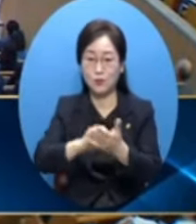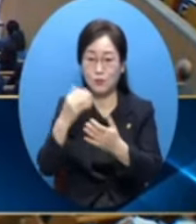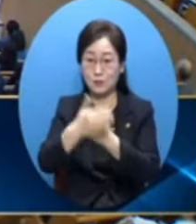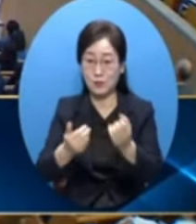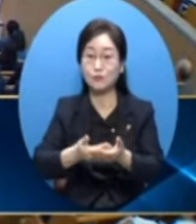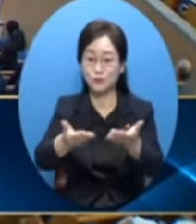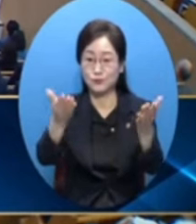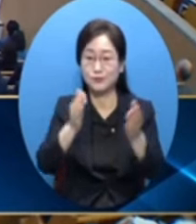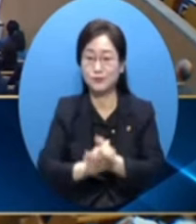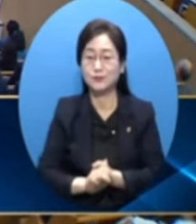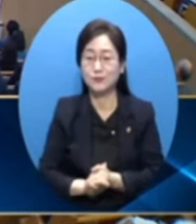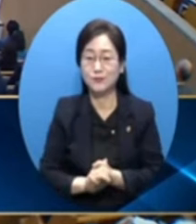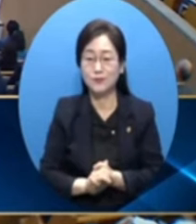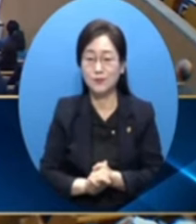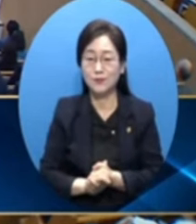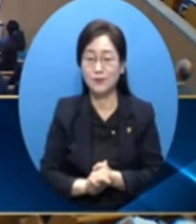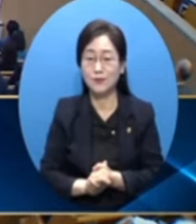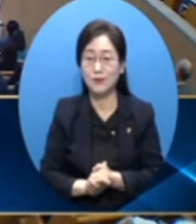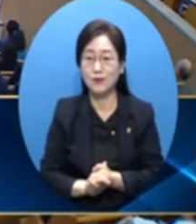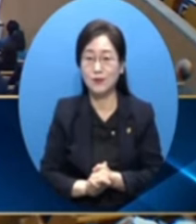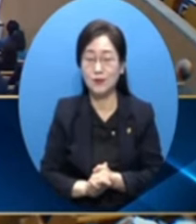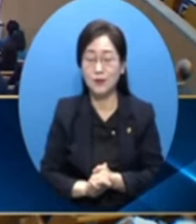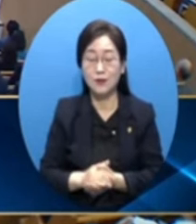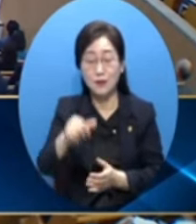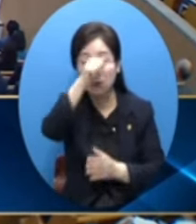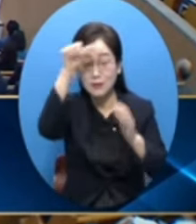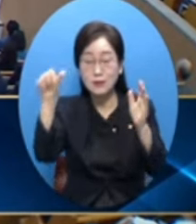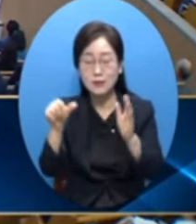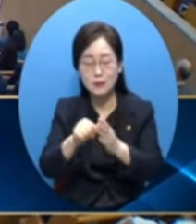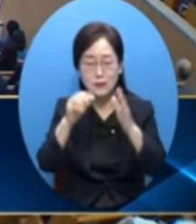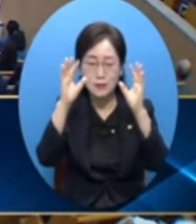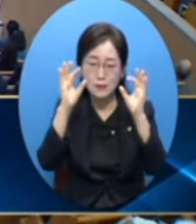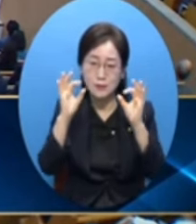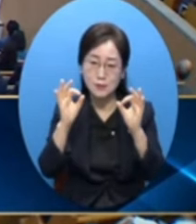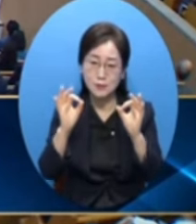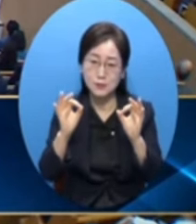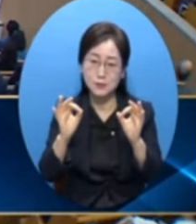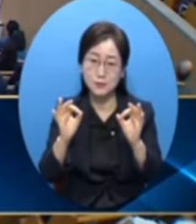나누기 원합니다. 우리 인생은